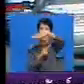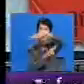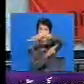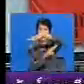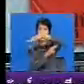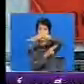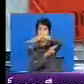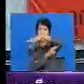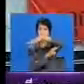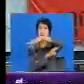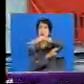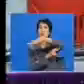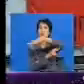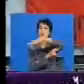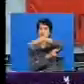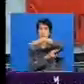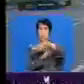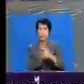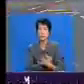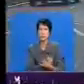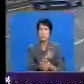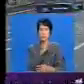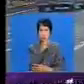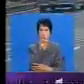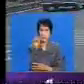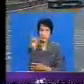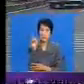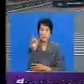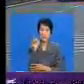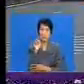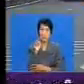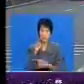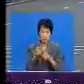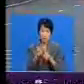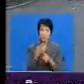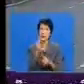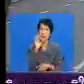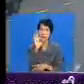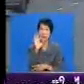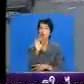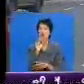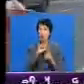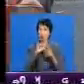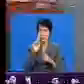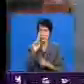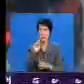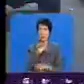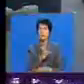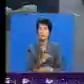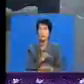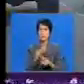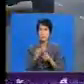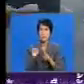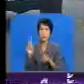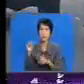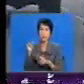ธินโดยวันที่1ถึง15กันยายนจะปิดซ่อมทั้งด้านถนนรัชดาภิเษกขาเข้าจากเส้นทางรัชวิภาไ